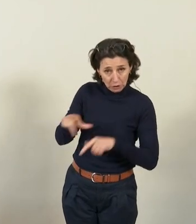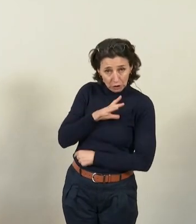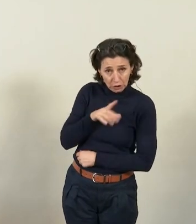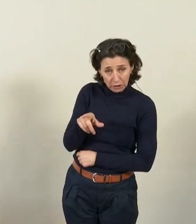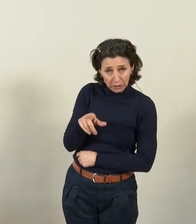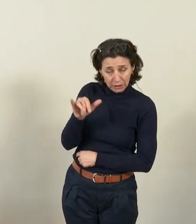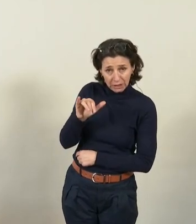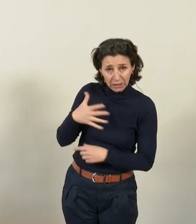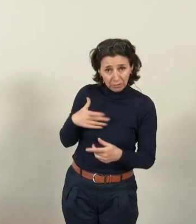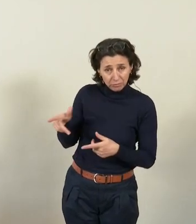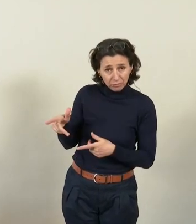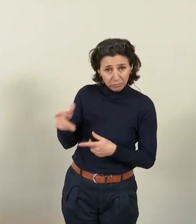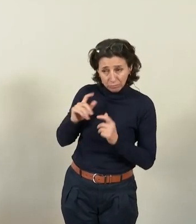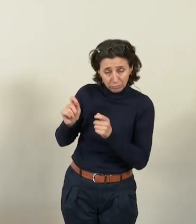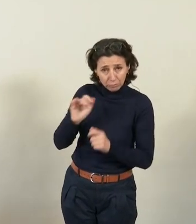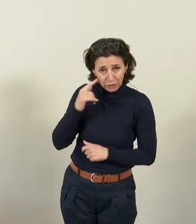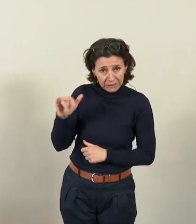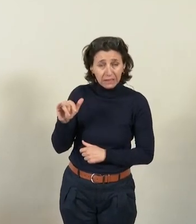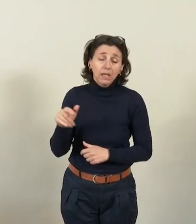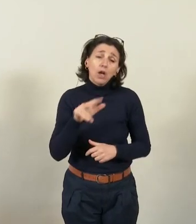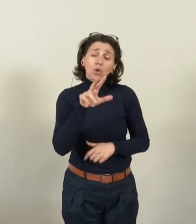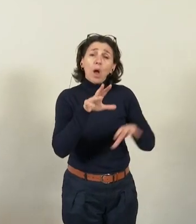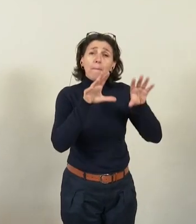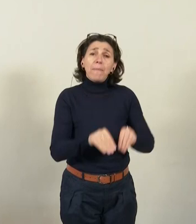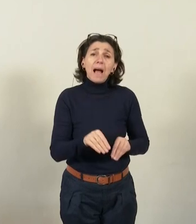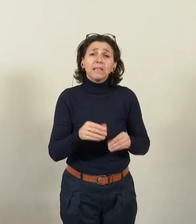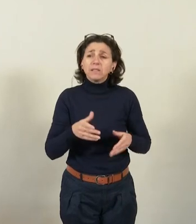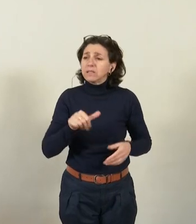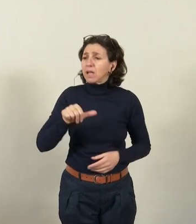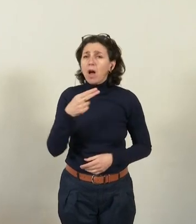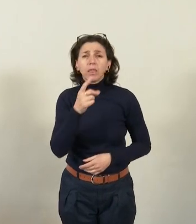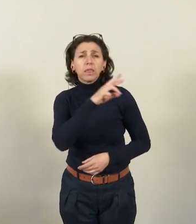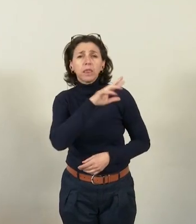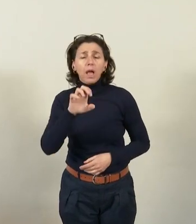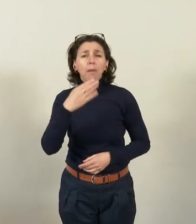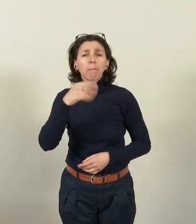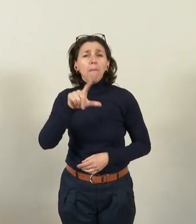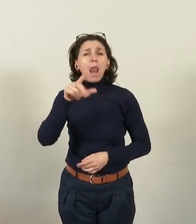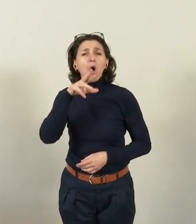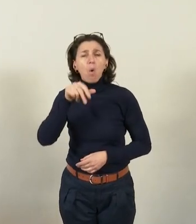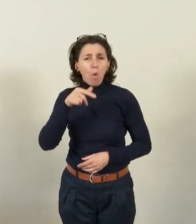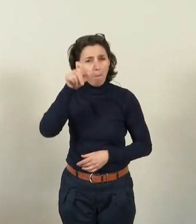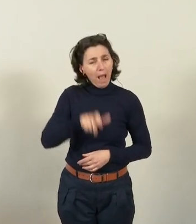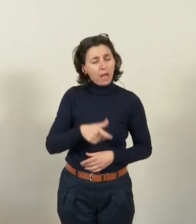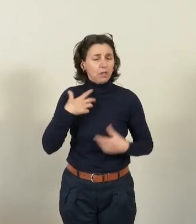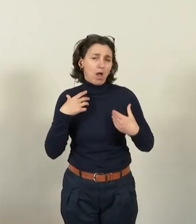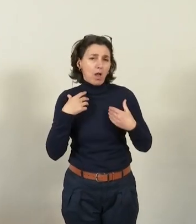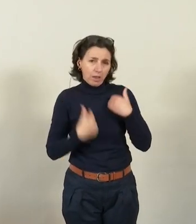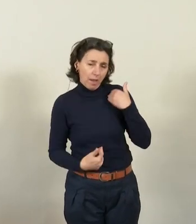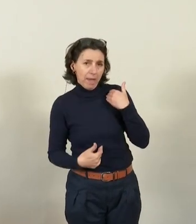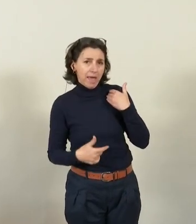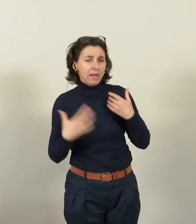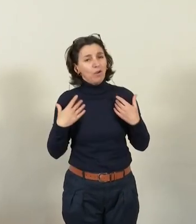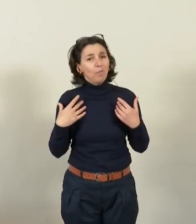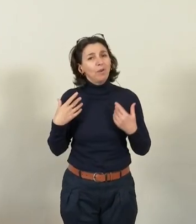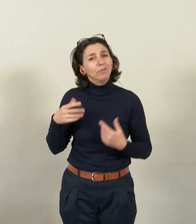trois places André mallerau à cette habitante handicapée qui demande au dealer qui occupe l'immeuble la permission de sortir